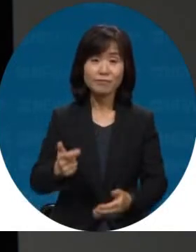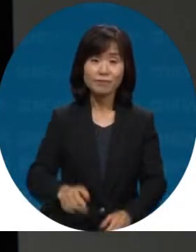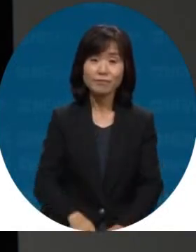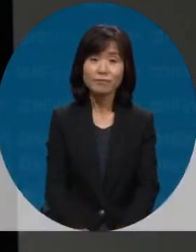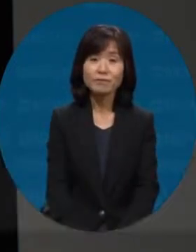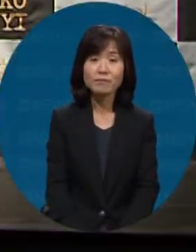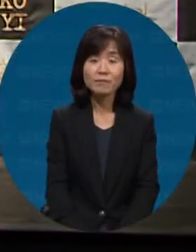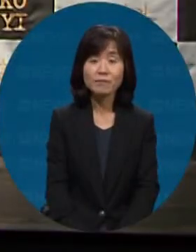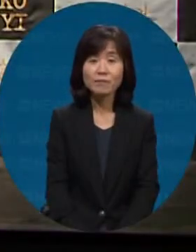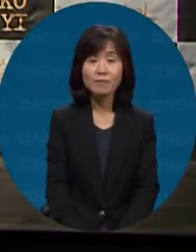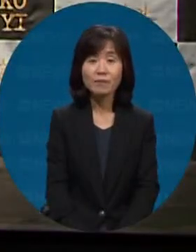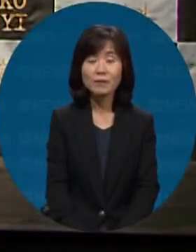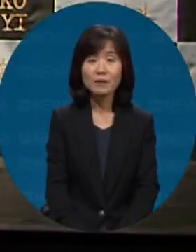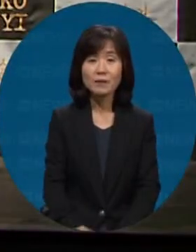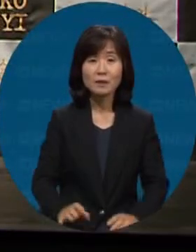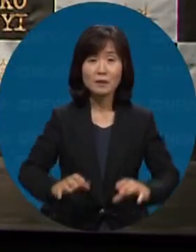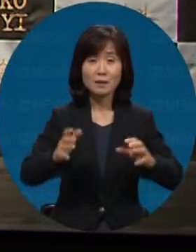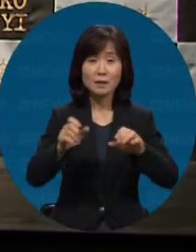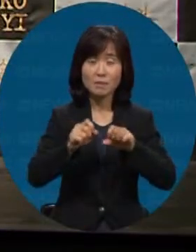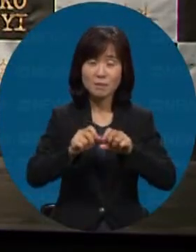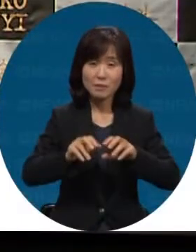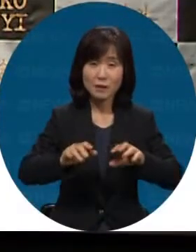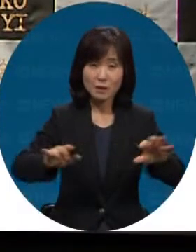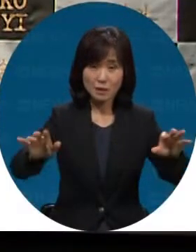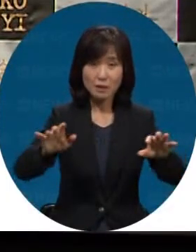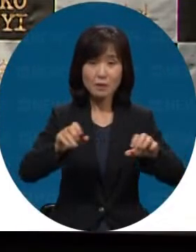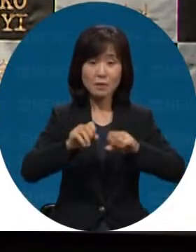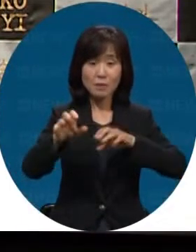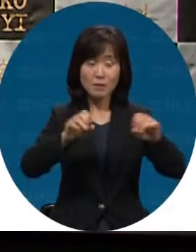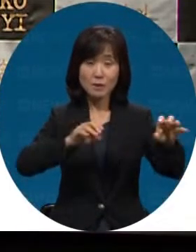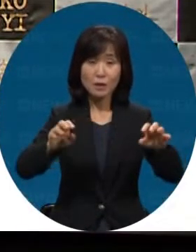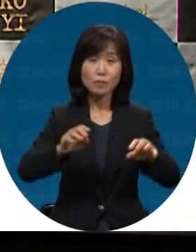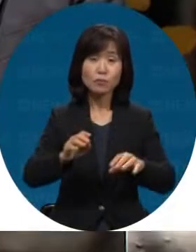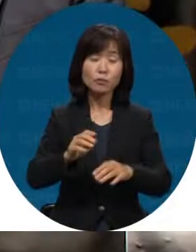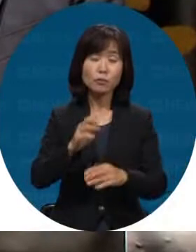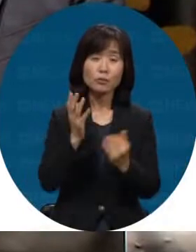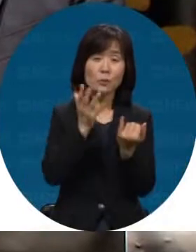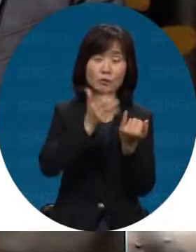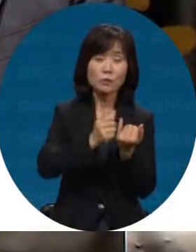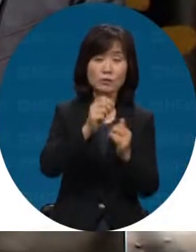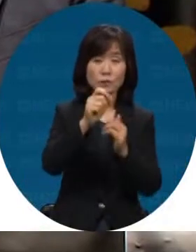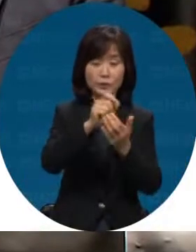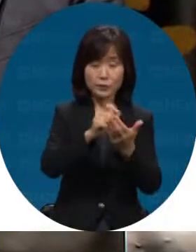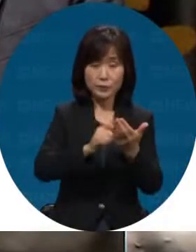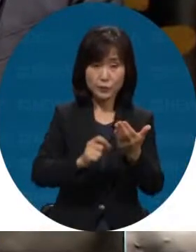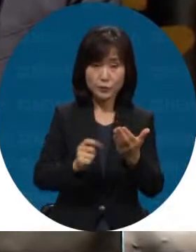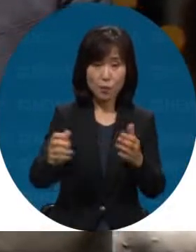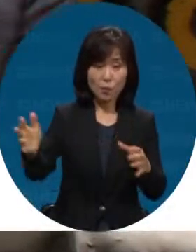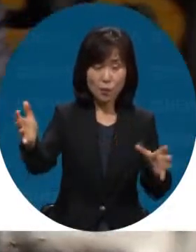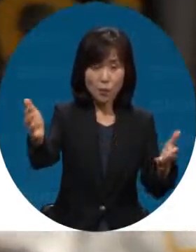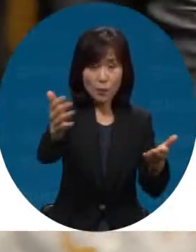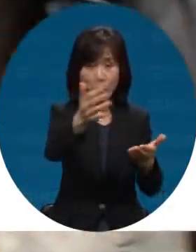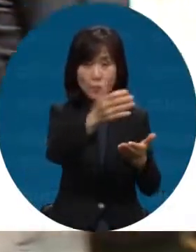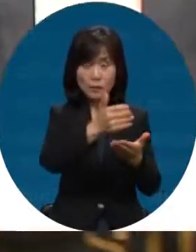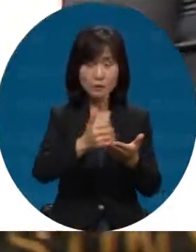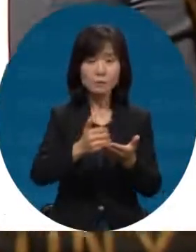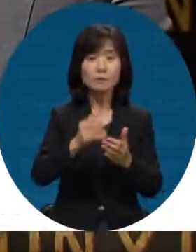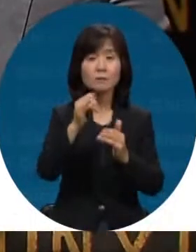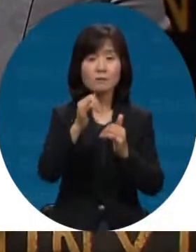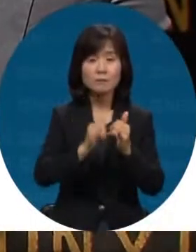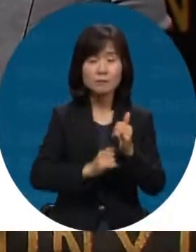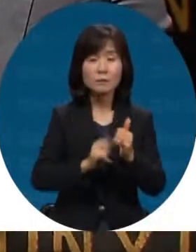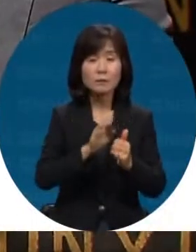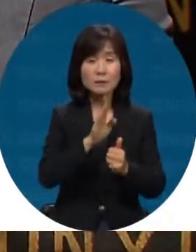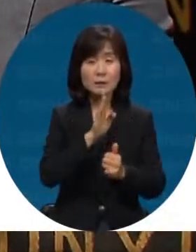듭니다. 전 세계에 흩어진 위안부 기록들을 모으는 일은 역사의 진실을 밝히려 노력하는 모든 이들이